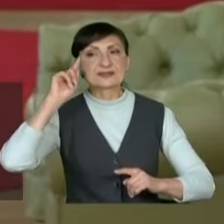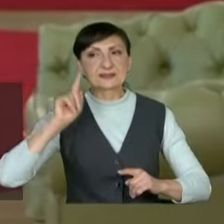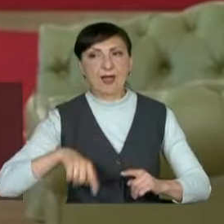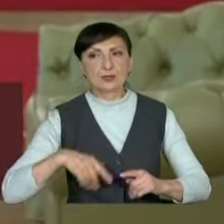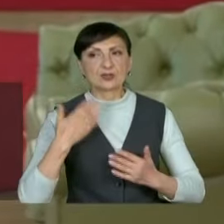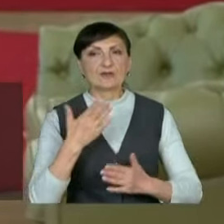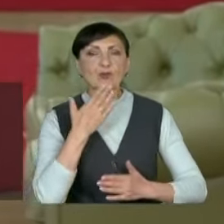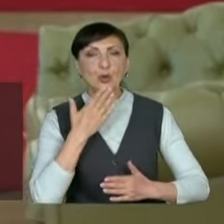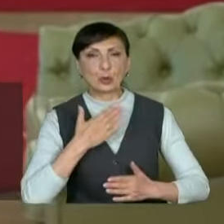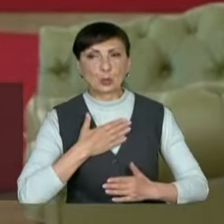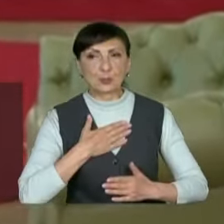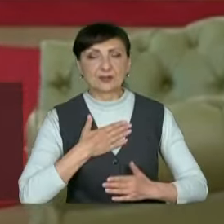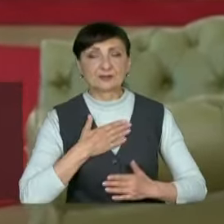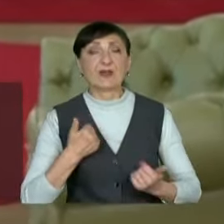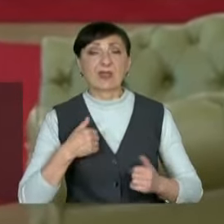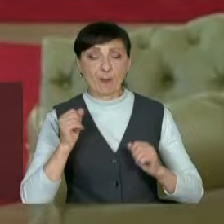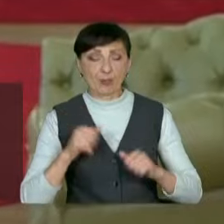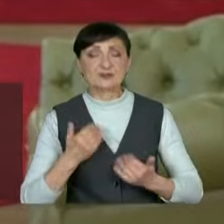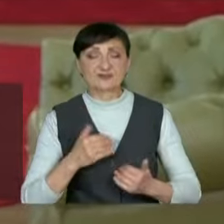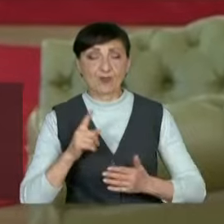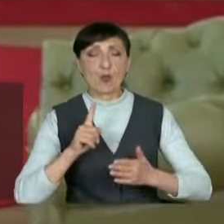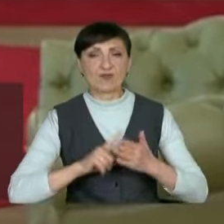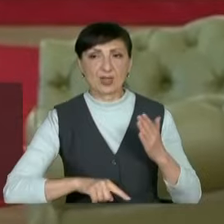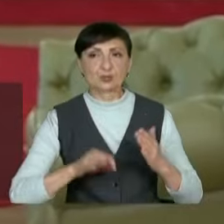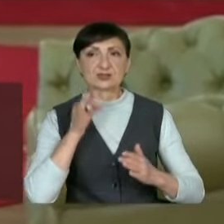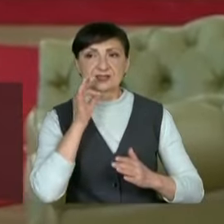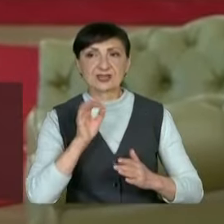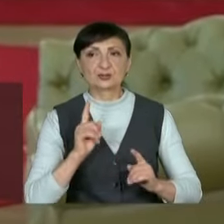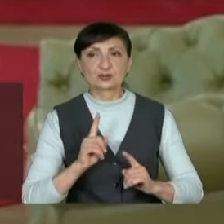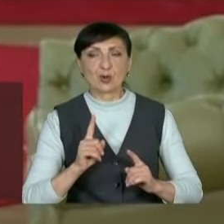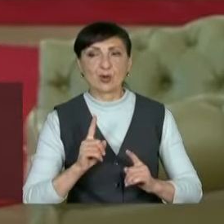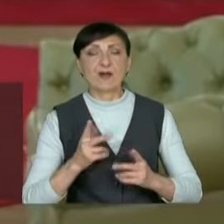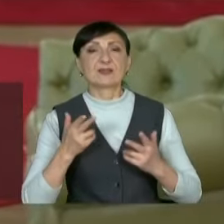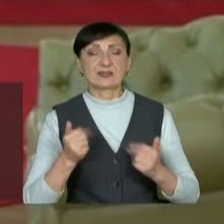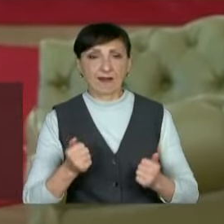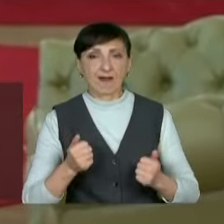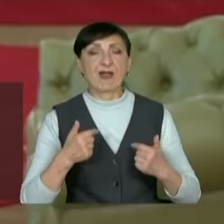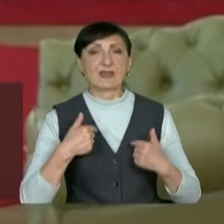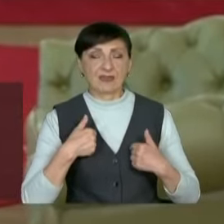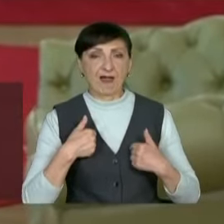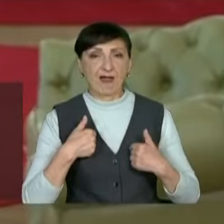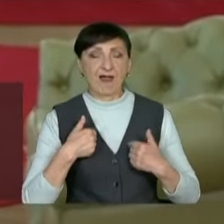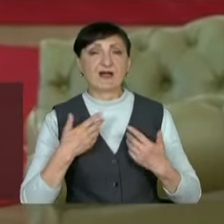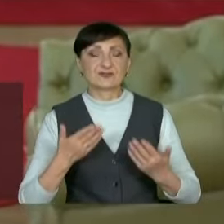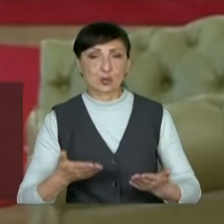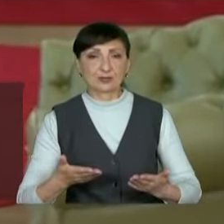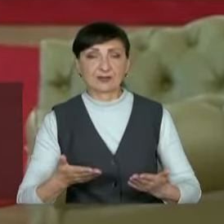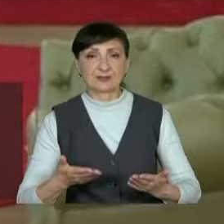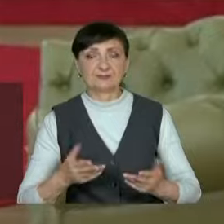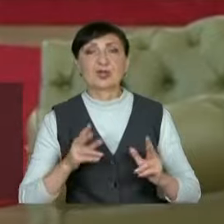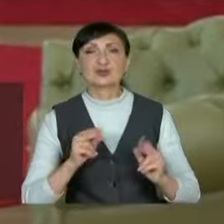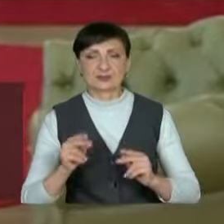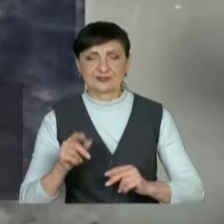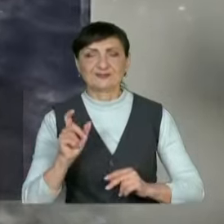его любят. Вот я могу сегодня с уверенностью сказать, что да, я все-таки